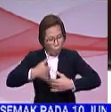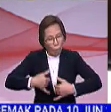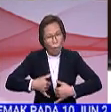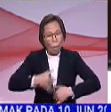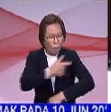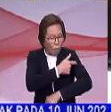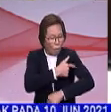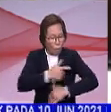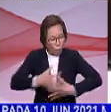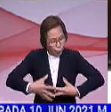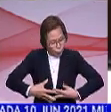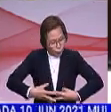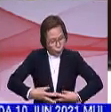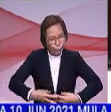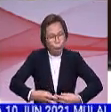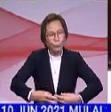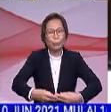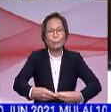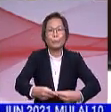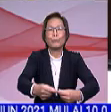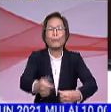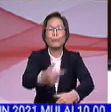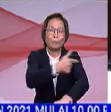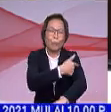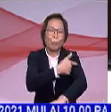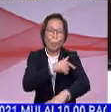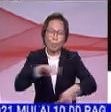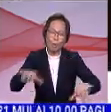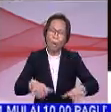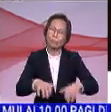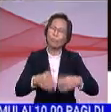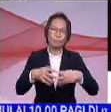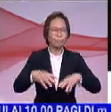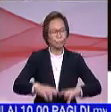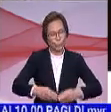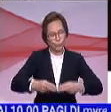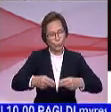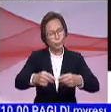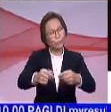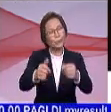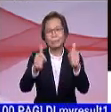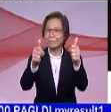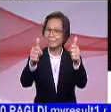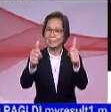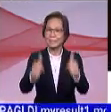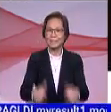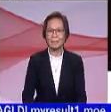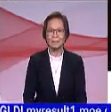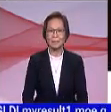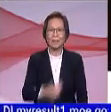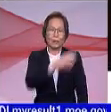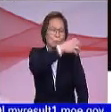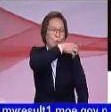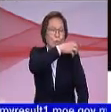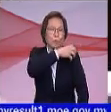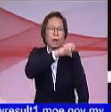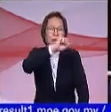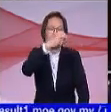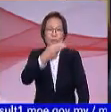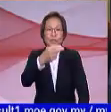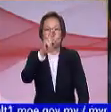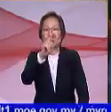proses backup sini kita dapat dilaksanakan dengan sempurna kalau no Shiro aminto